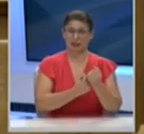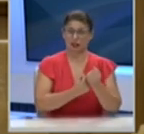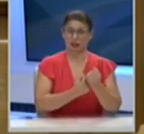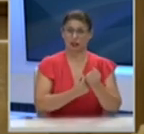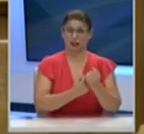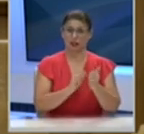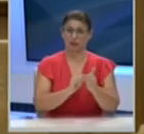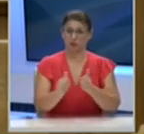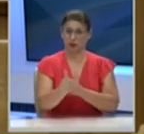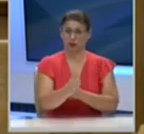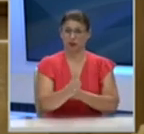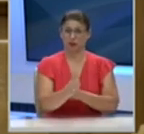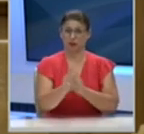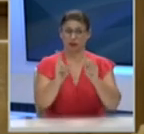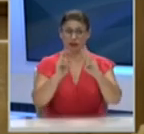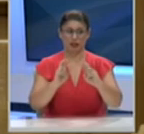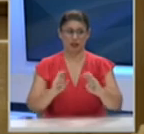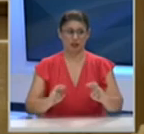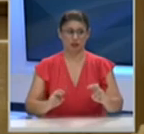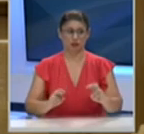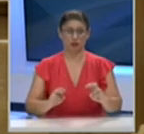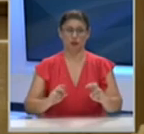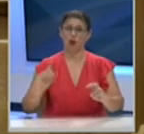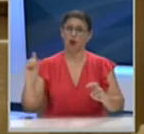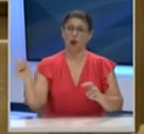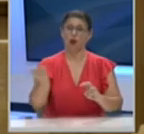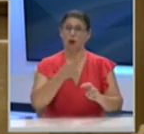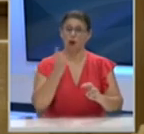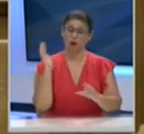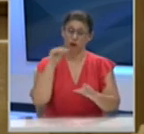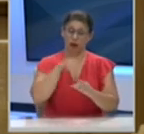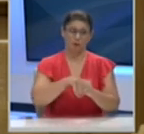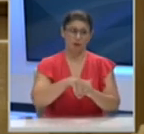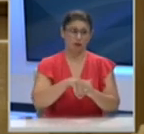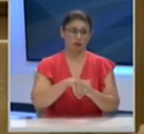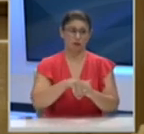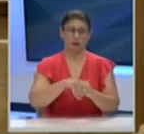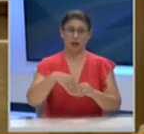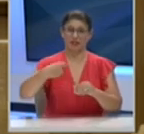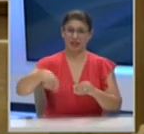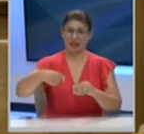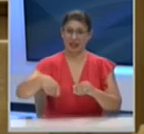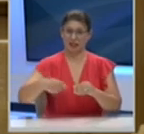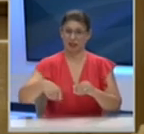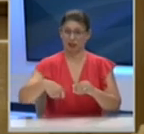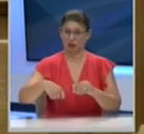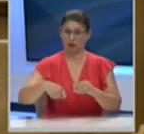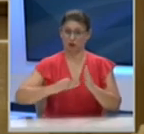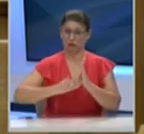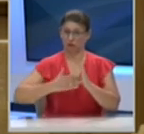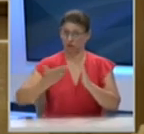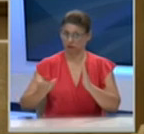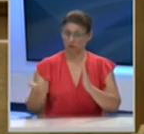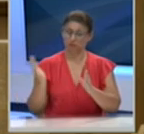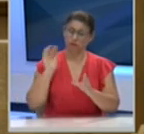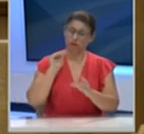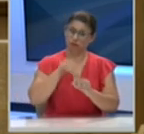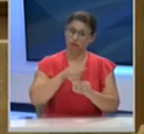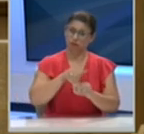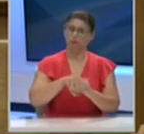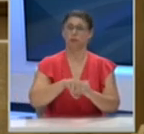κατά προτεραιότητα έλεγχο όλων των εμπλεκομένων δικαστικών λειτουργών που